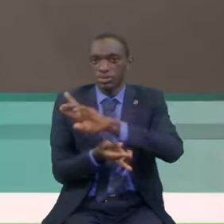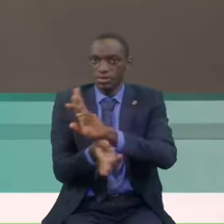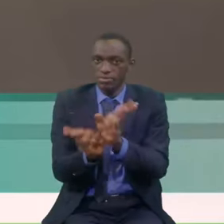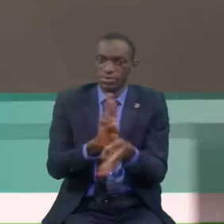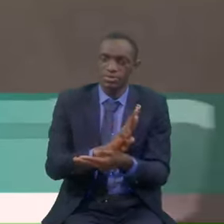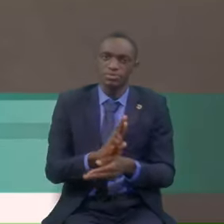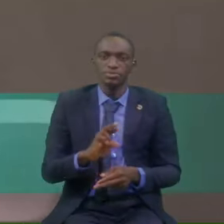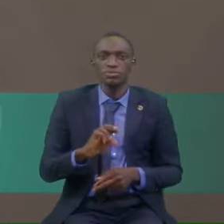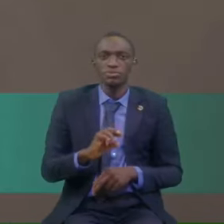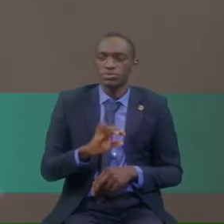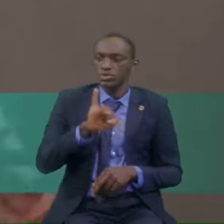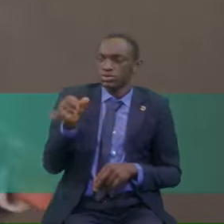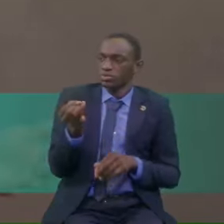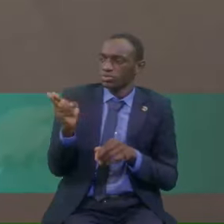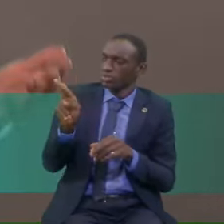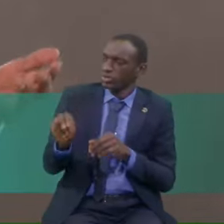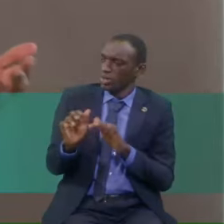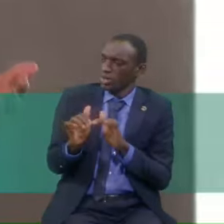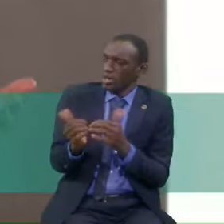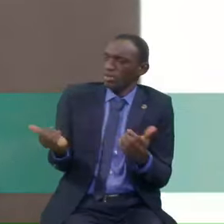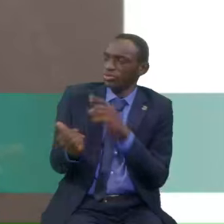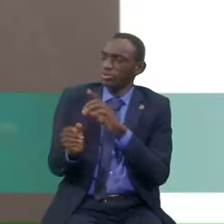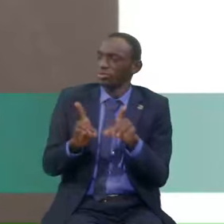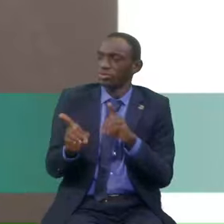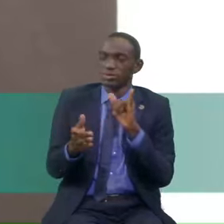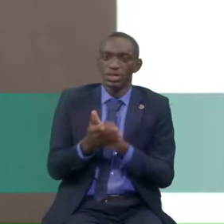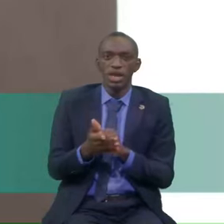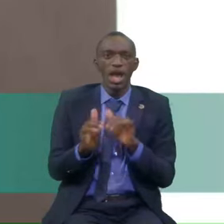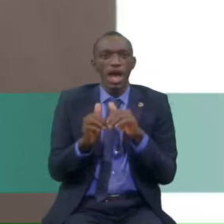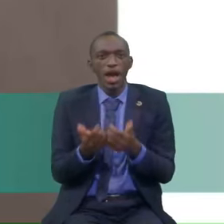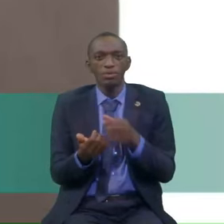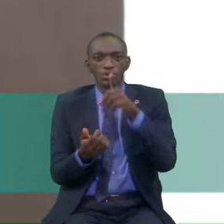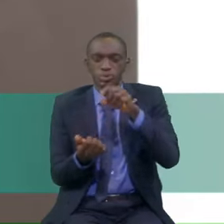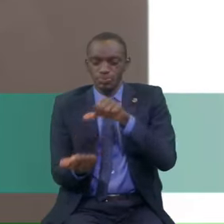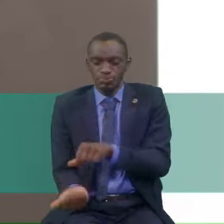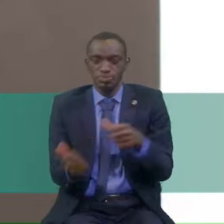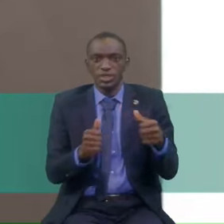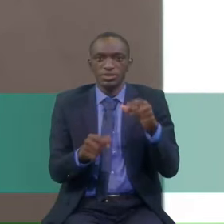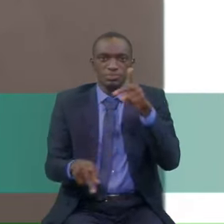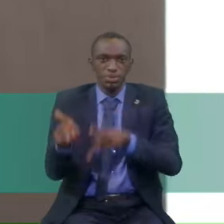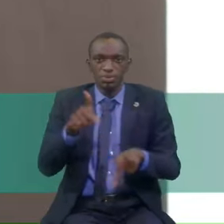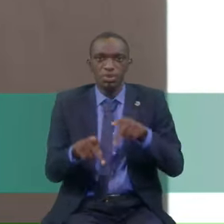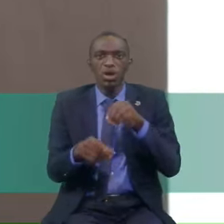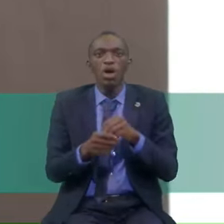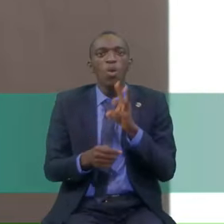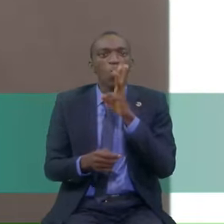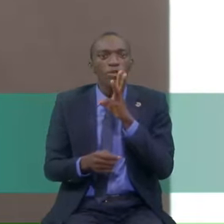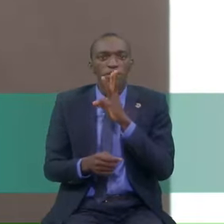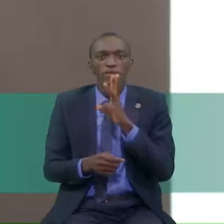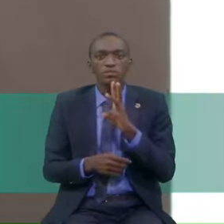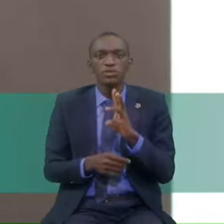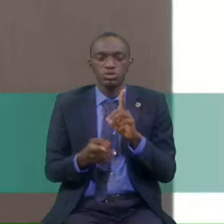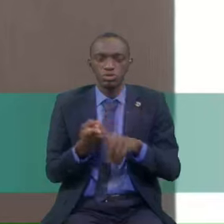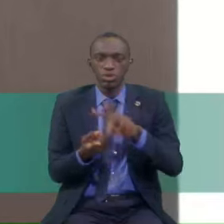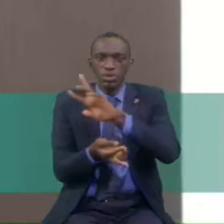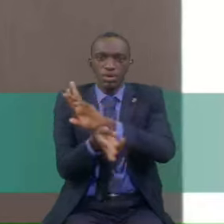repentance. Jean, comment tu le fais? Comment tu baptises les gens d'eau pour